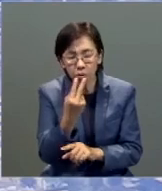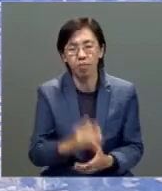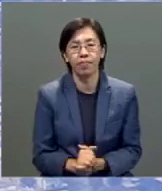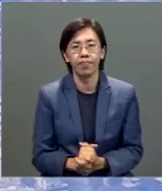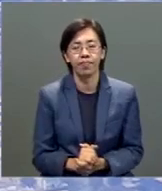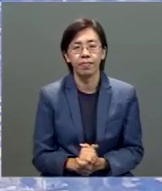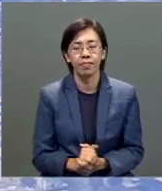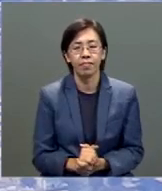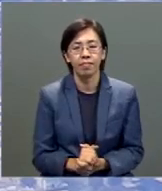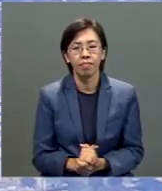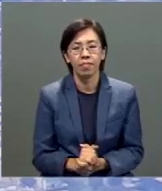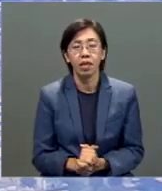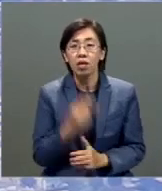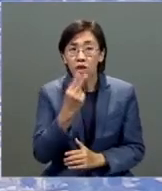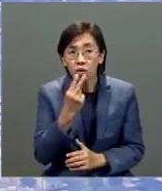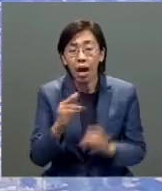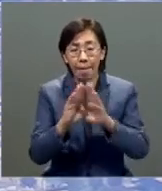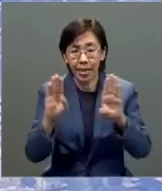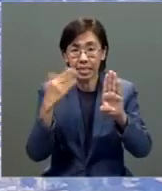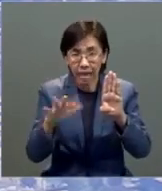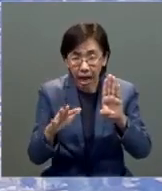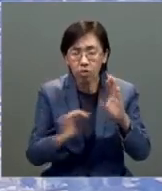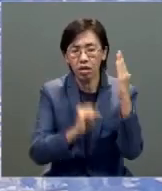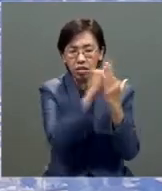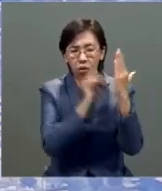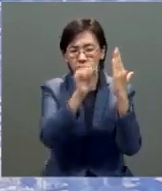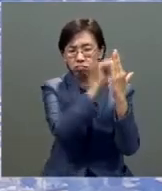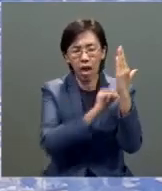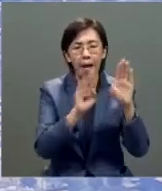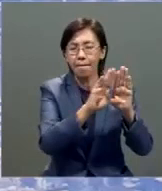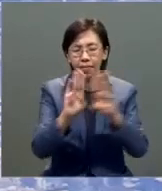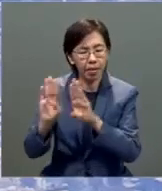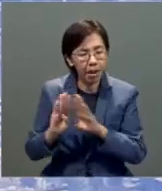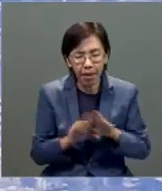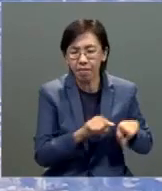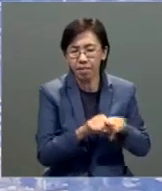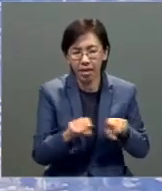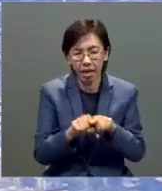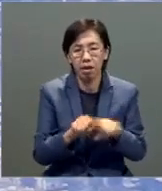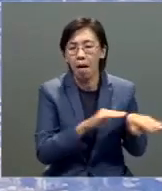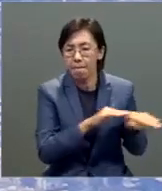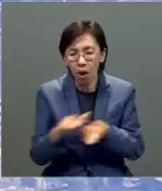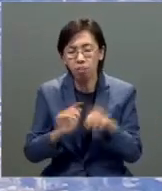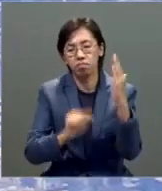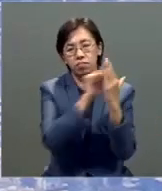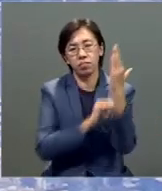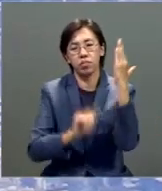ในกิจการนั้นๆเปิดเหมือนกันและเปิดทุกจังหวัดไปพร้อมๆกันอันนี้หลักการที่ท่านให้มานะครับแล้